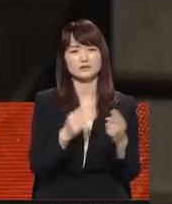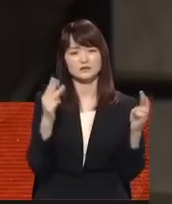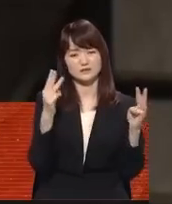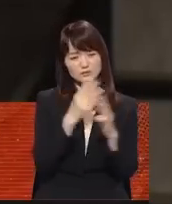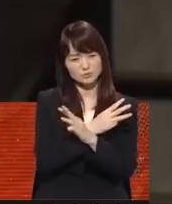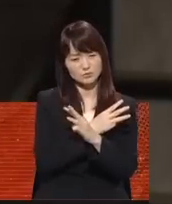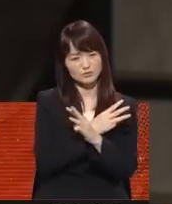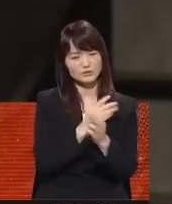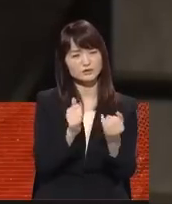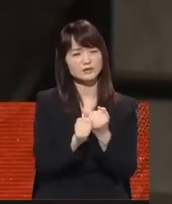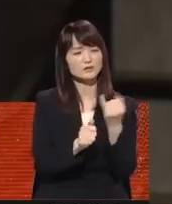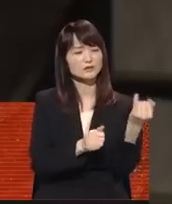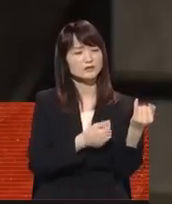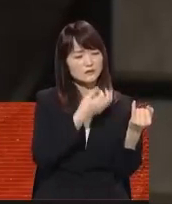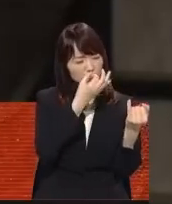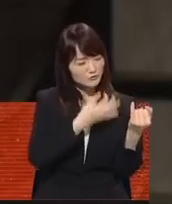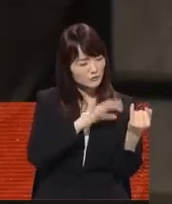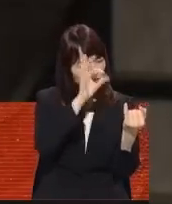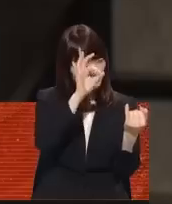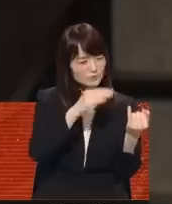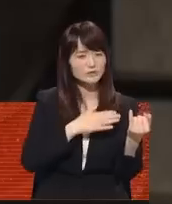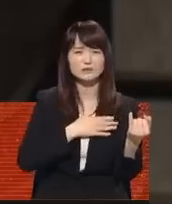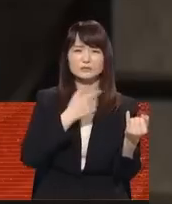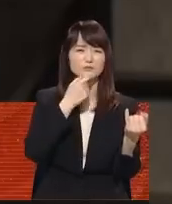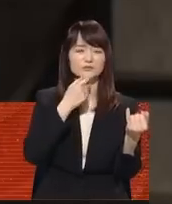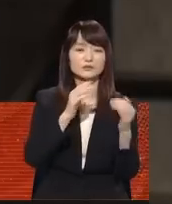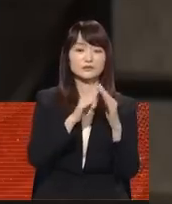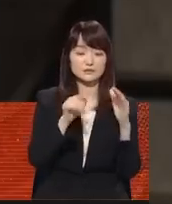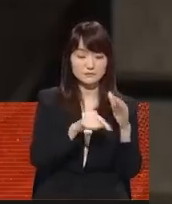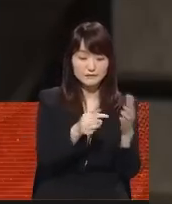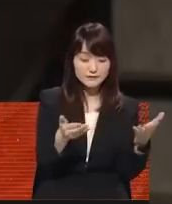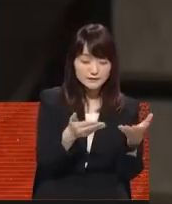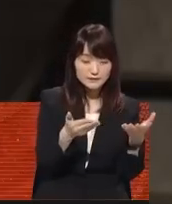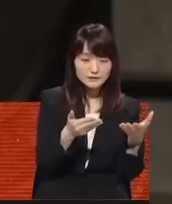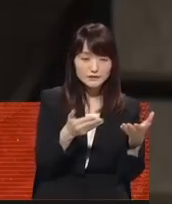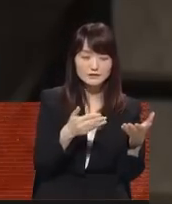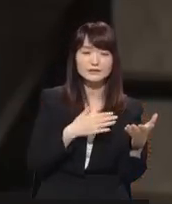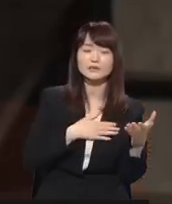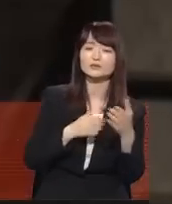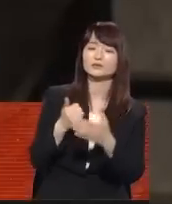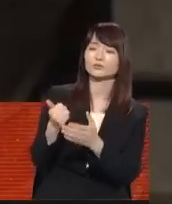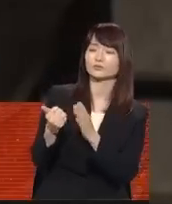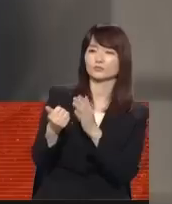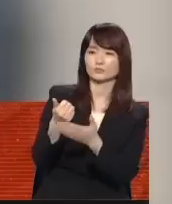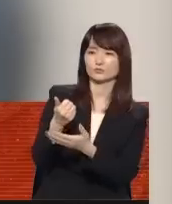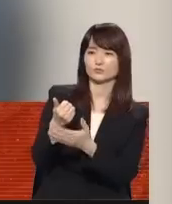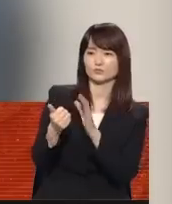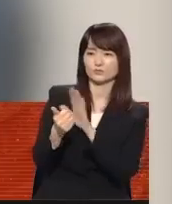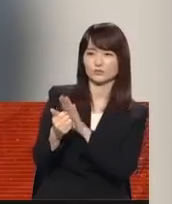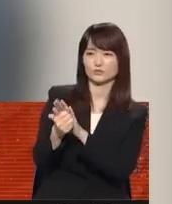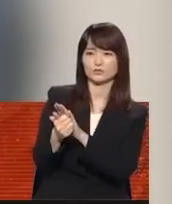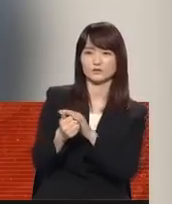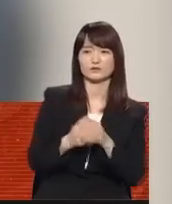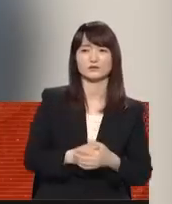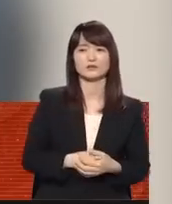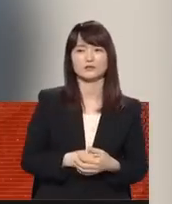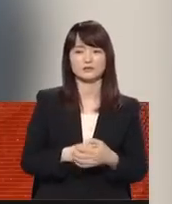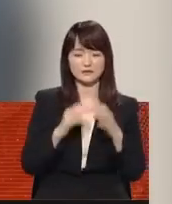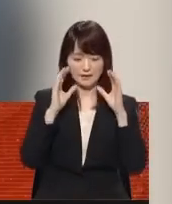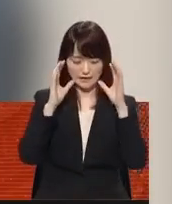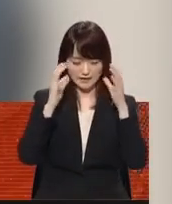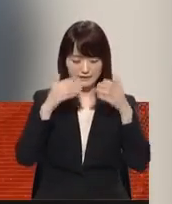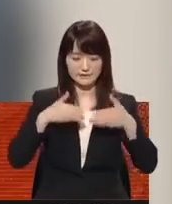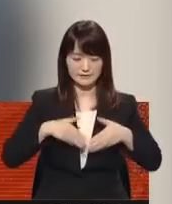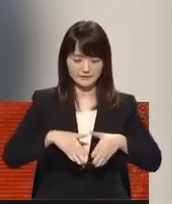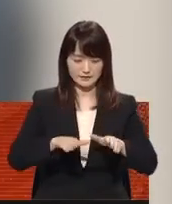힘든 거 보는 것도 나도 좀 힘들고 이제 집안이라고 내조만 해줬으면 좋겠고 아이도 있으니까 육아에만 정말 집중해줬으면 좋겠다